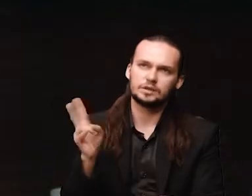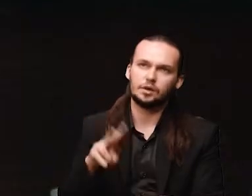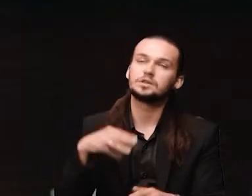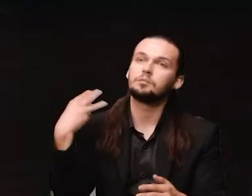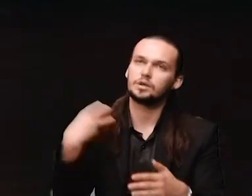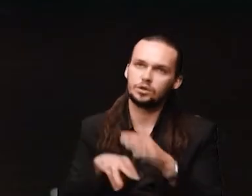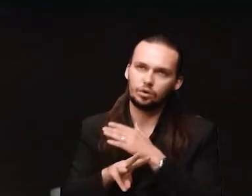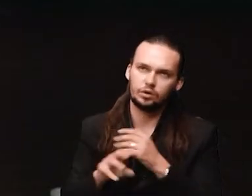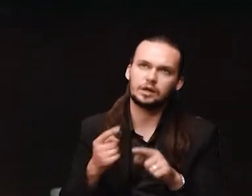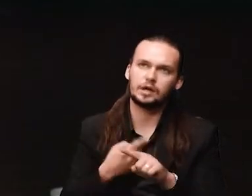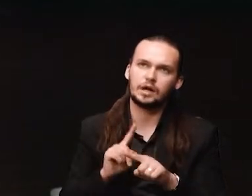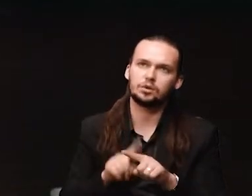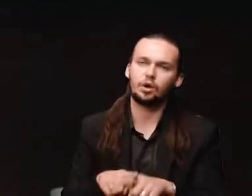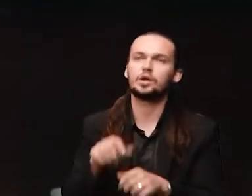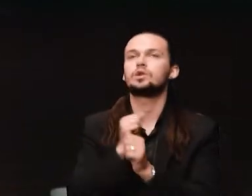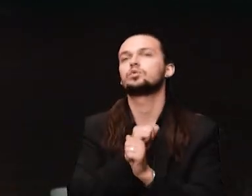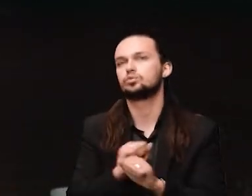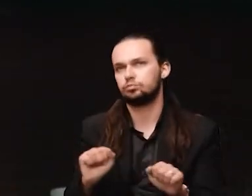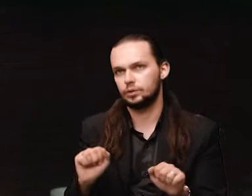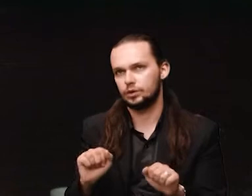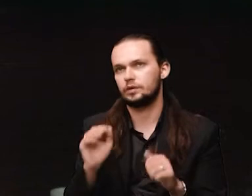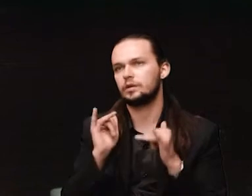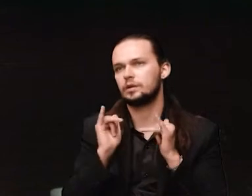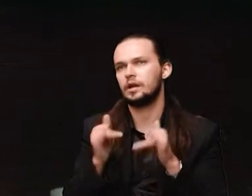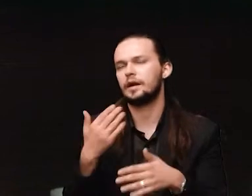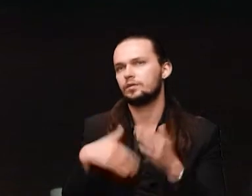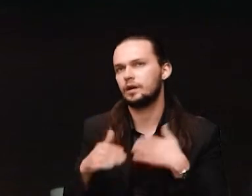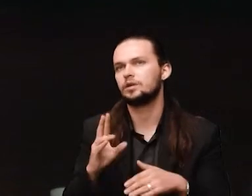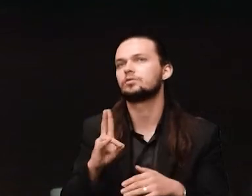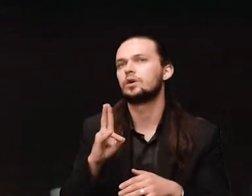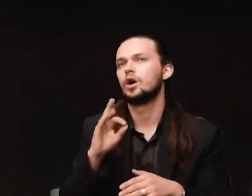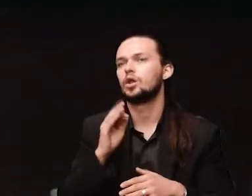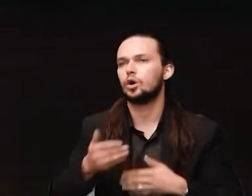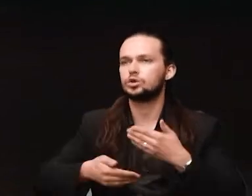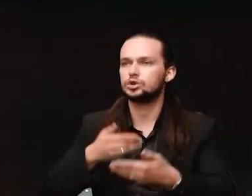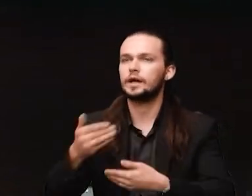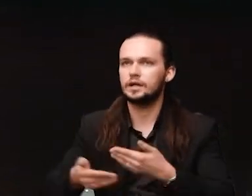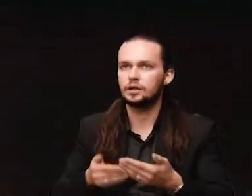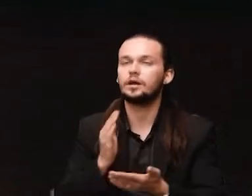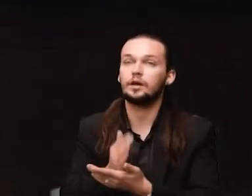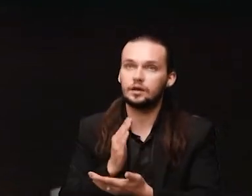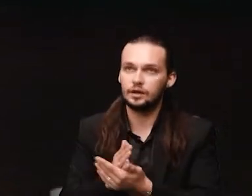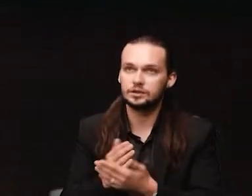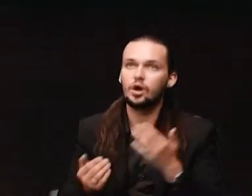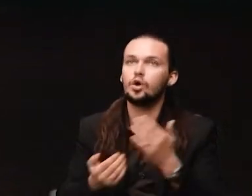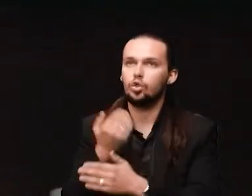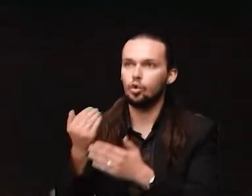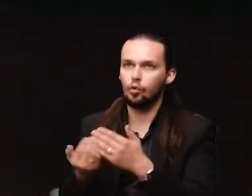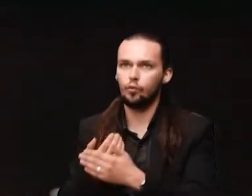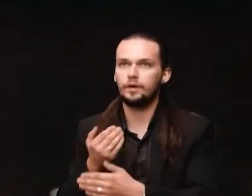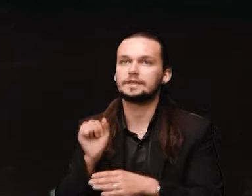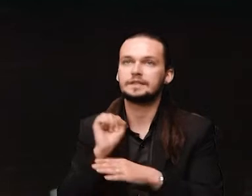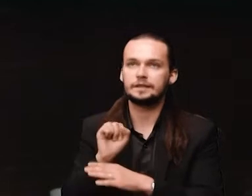Ну, у нас еще остается метро, которое практически недоступно, но все равно... Какие-то шаги в этом направлении предпринимаются. Все